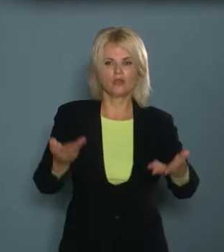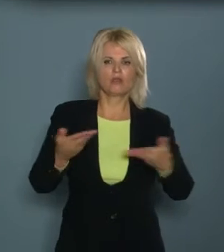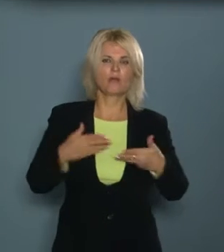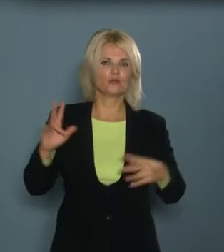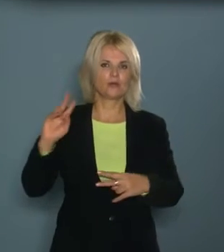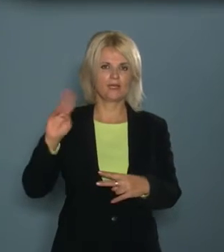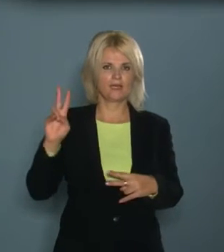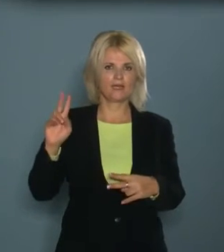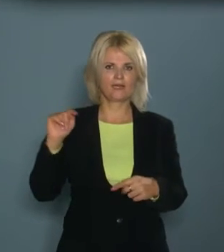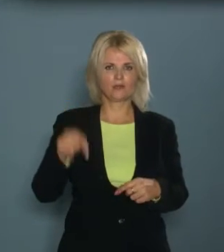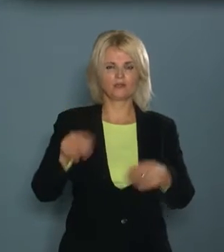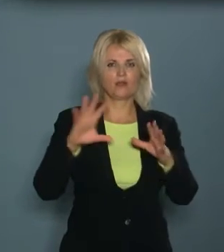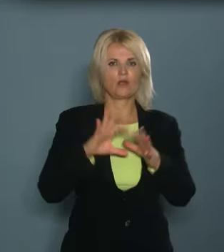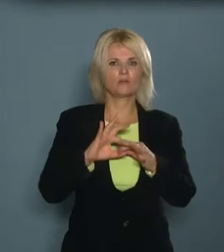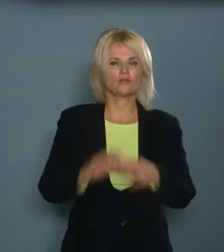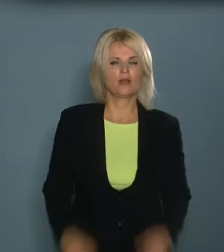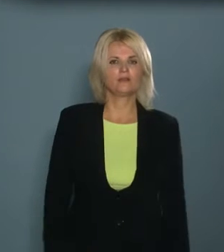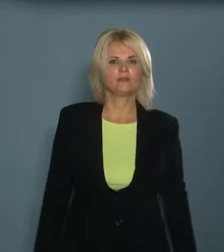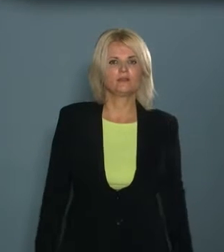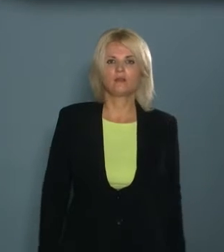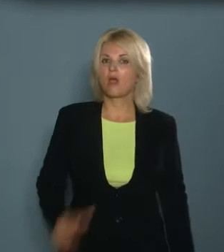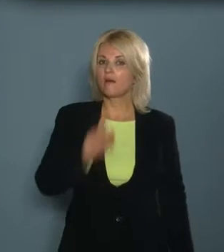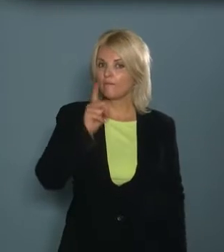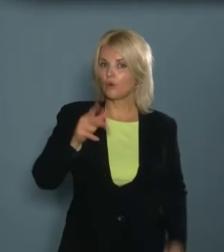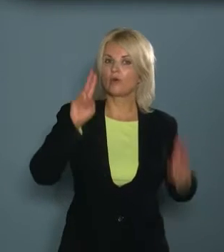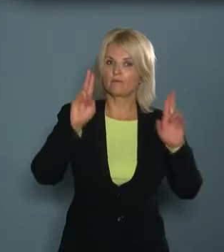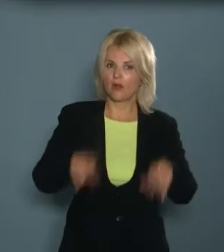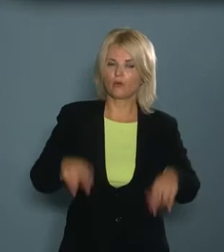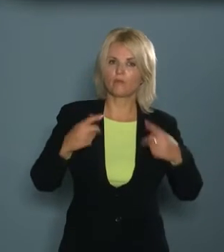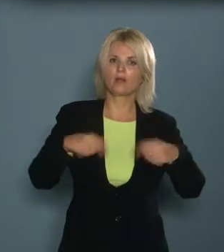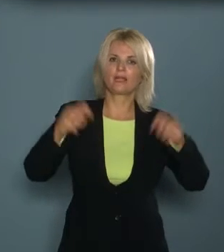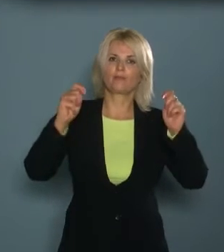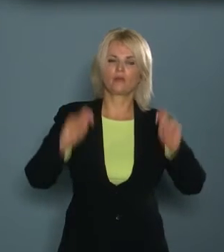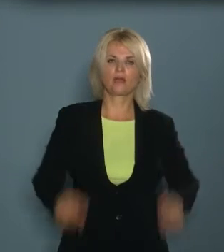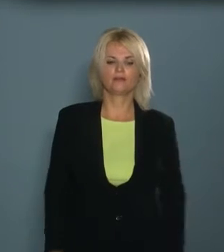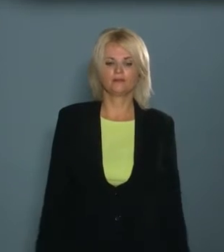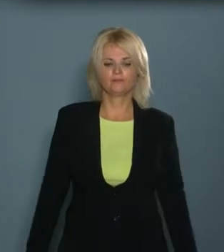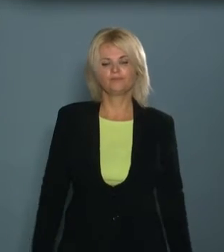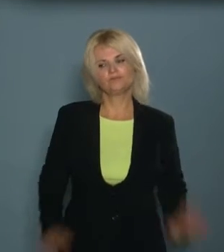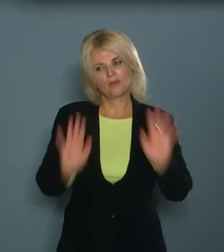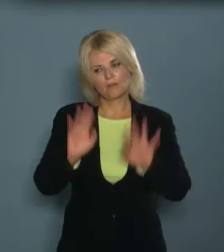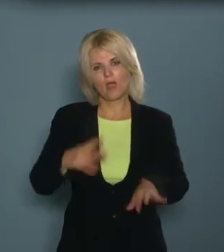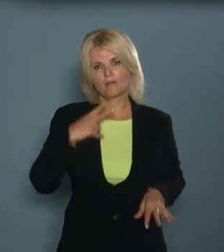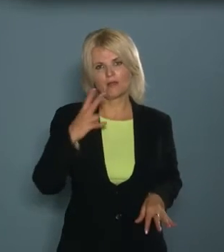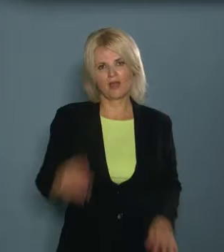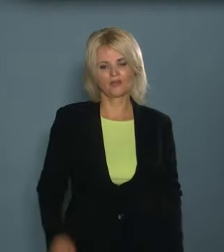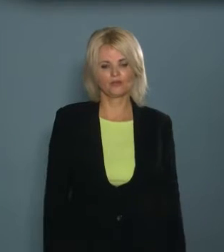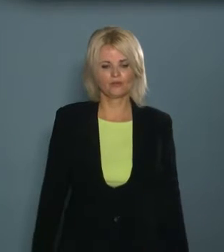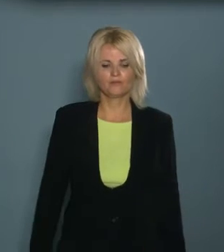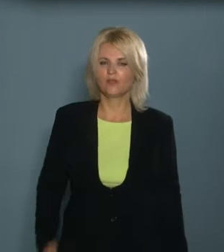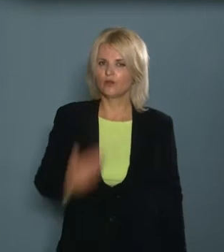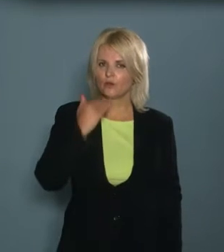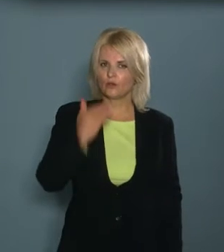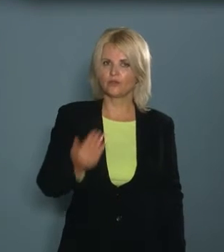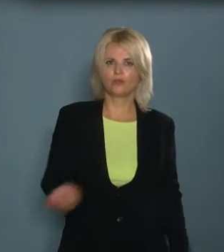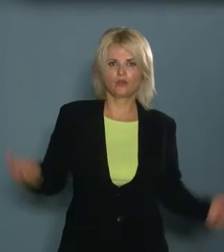Kaptunk ígéreteket arra vonatkozóan, hogy meg fog épülni a közeljövőben. Hát majd meglátjuk, hogy mi lesz.